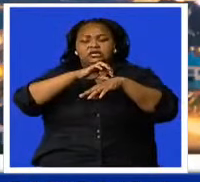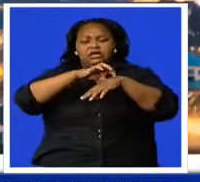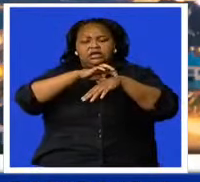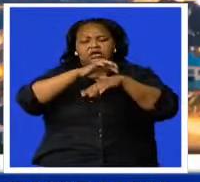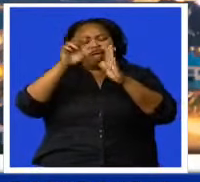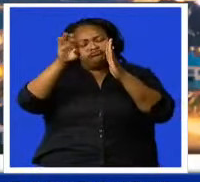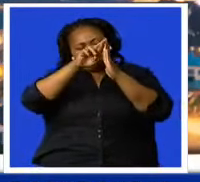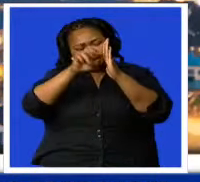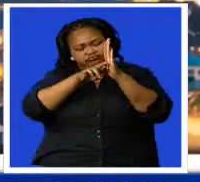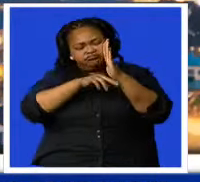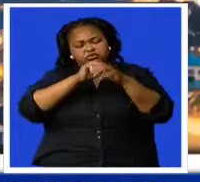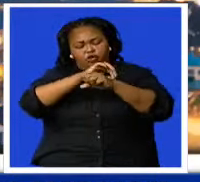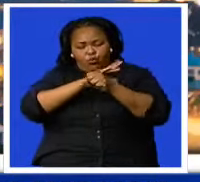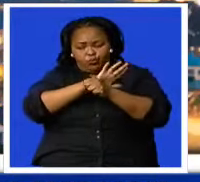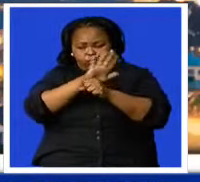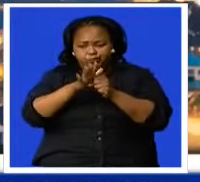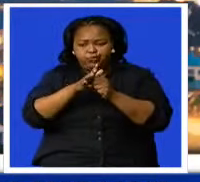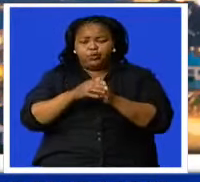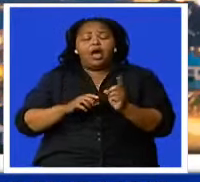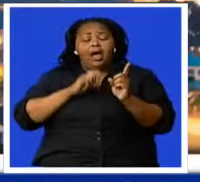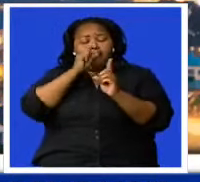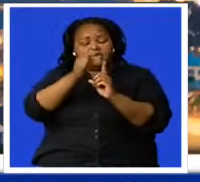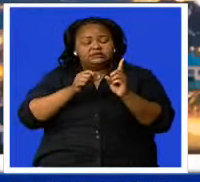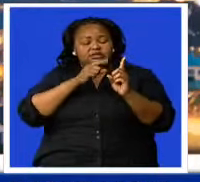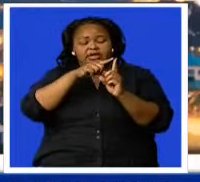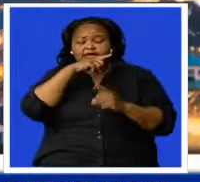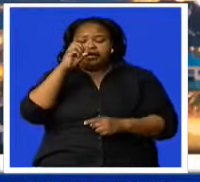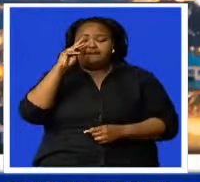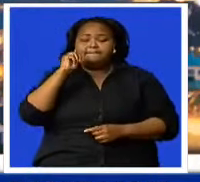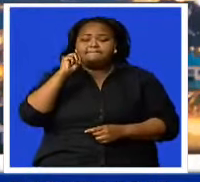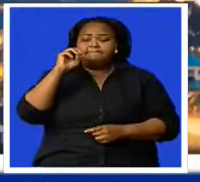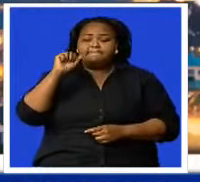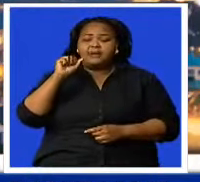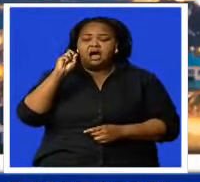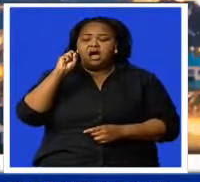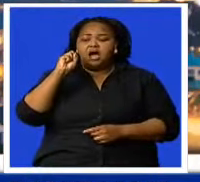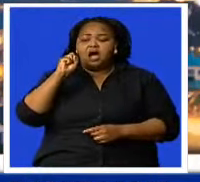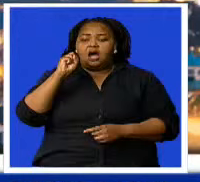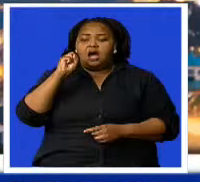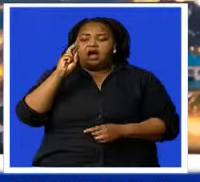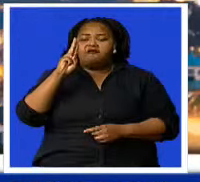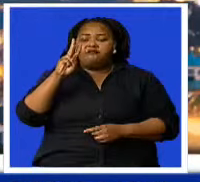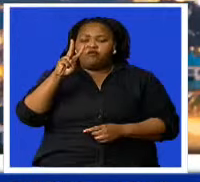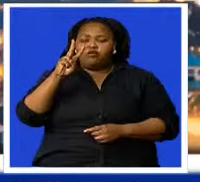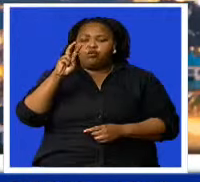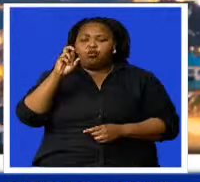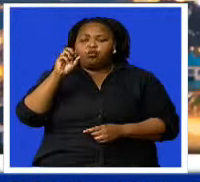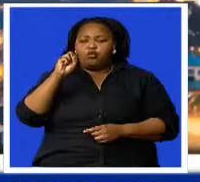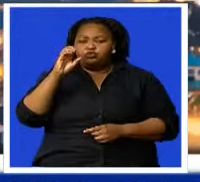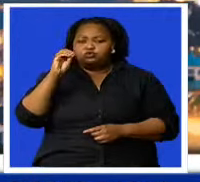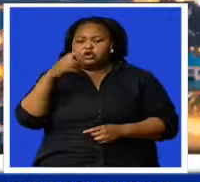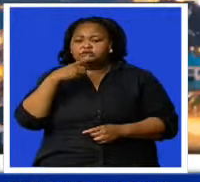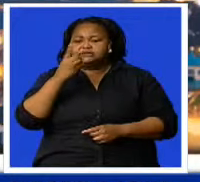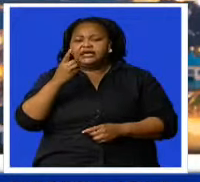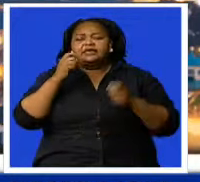komchumanisi walenhlangano Winile Mavuso kubheke ukuthi lo mkhankaso uthathe malanga lalishumi nesiphohlongo.